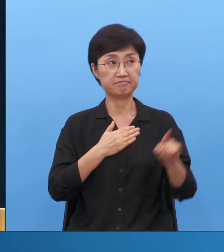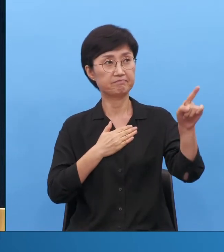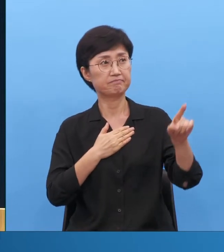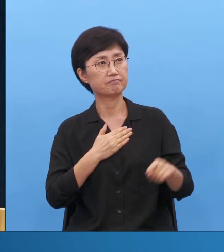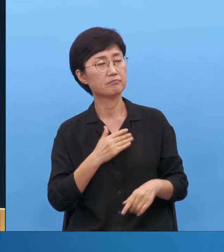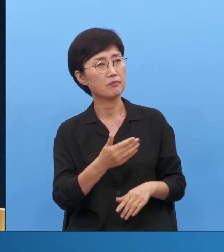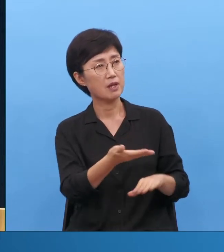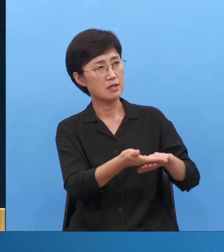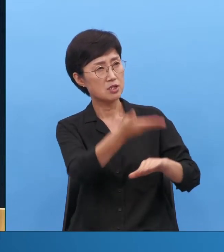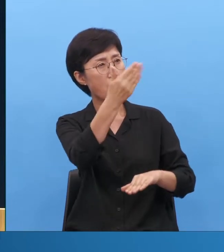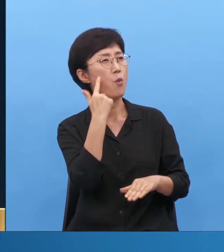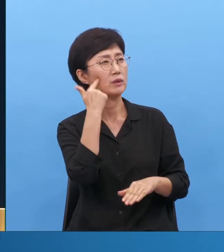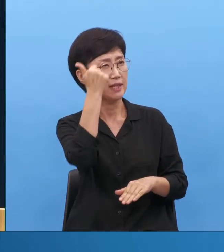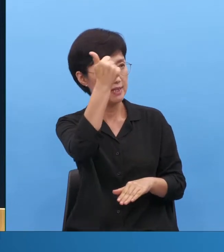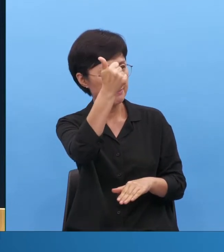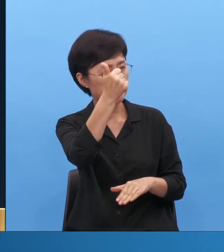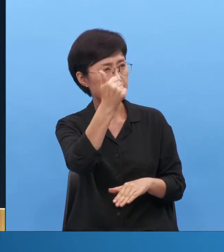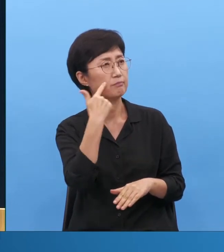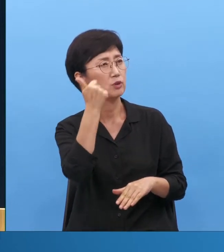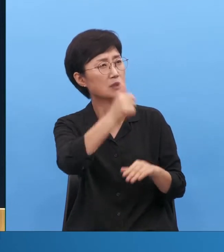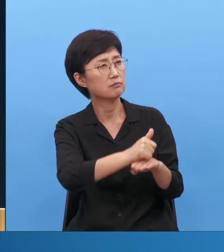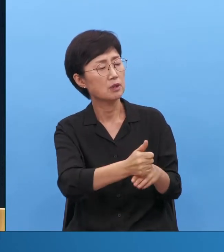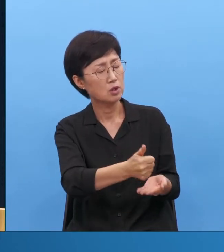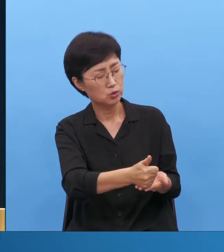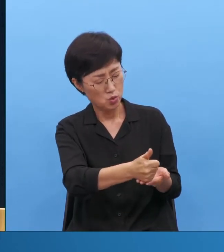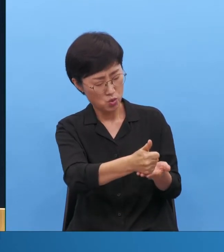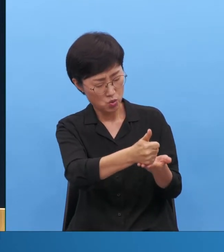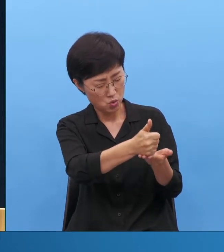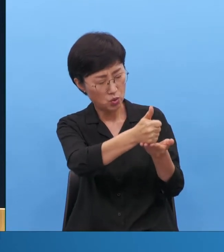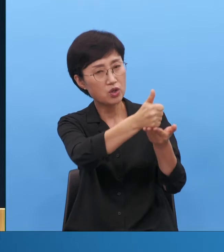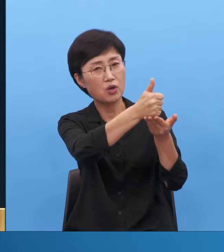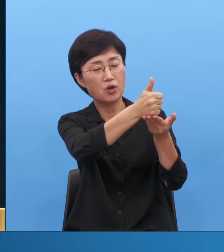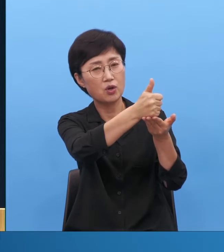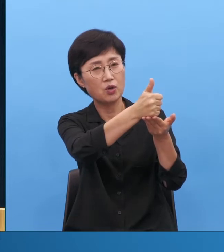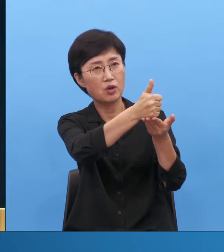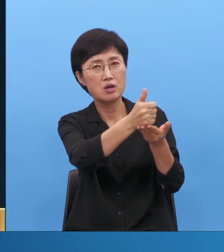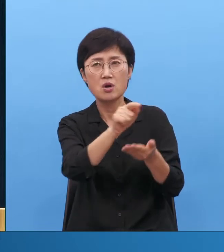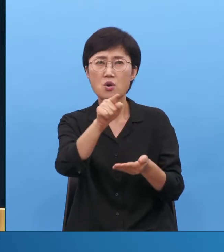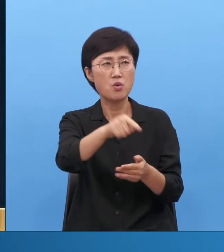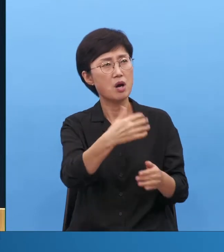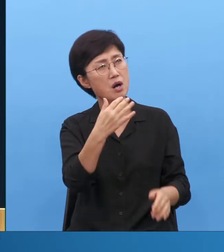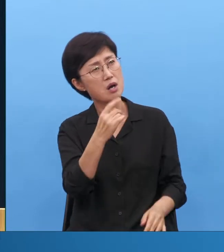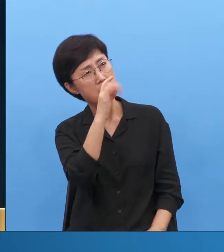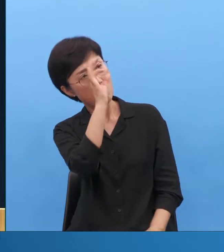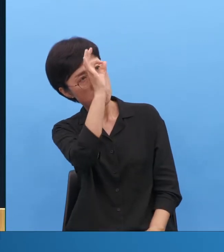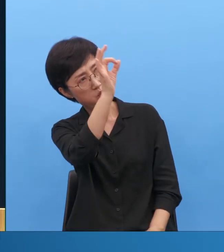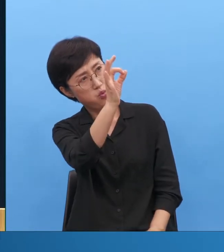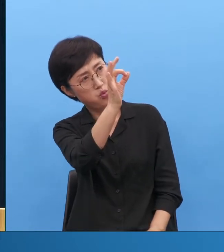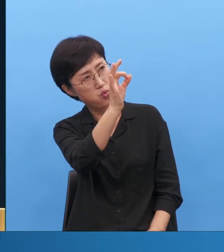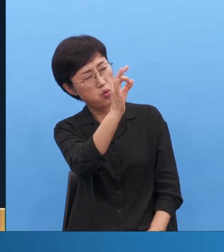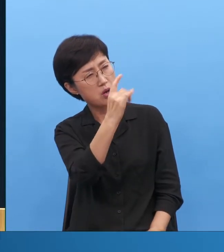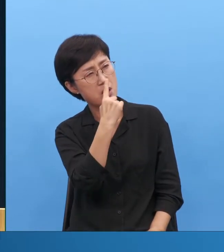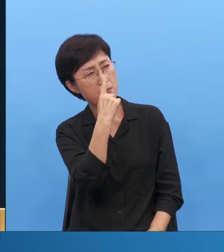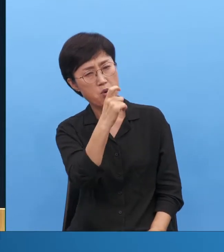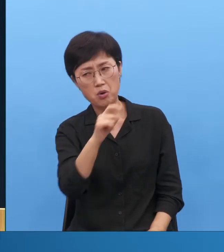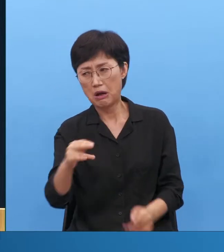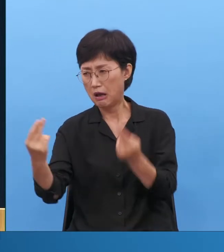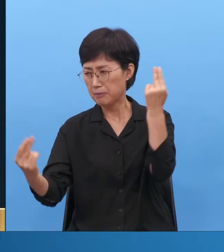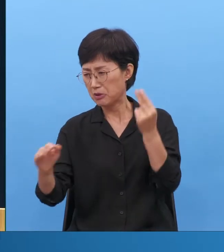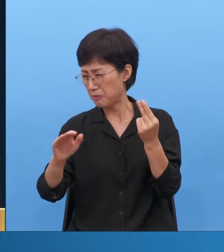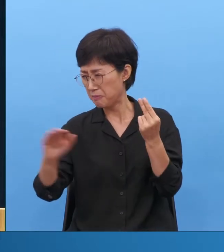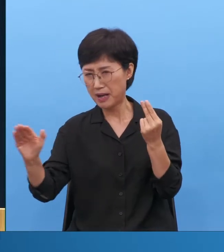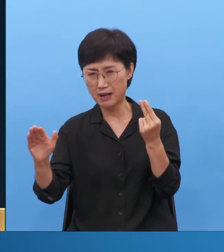스님 이 선교사님을 너무너무 존경하구나. 이렇게 훌륭한 사람 본 적이 처음이다. 이렇게 얘기했어요. What he actually said astounded the